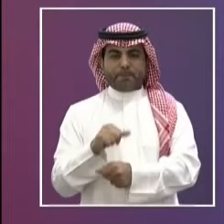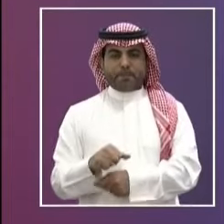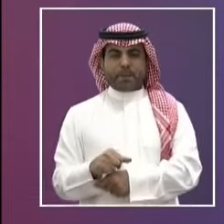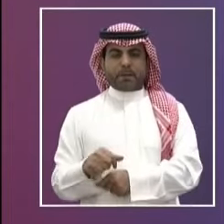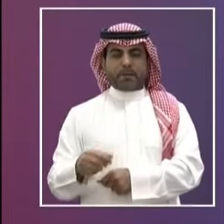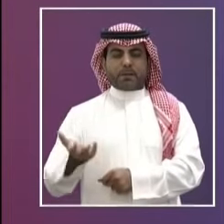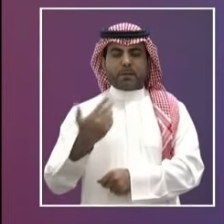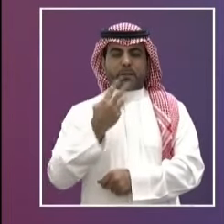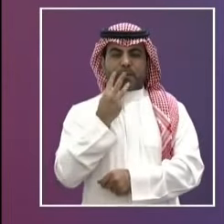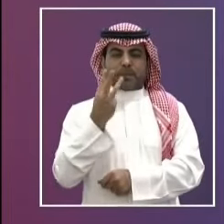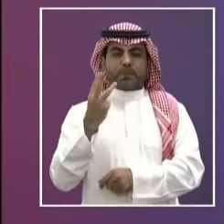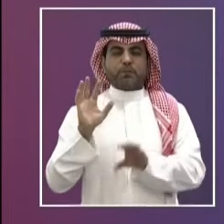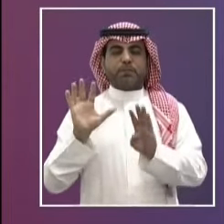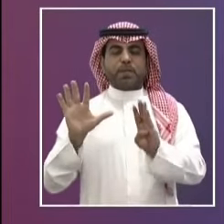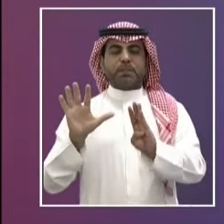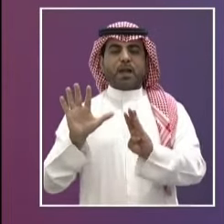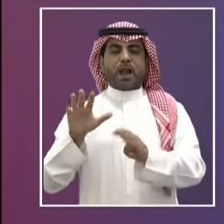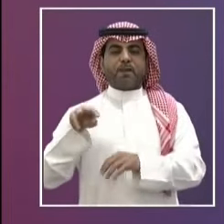الله